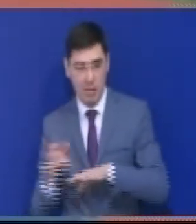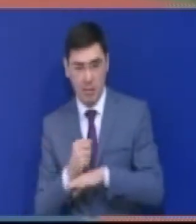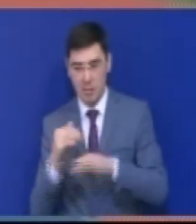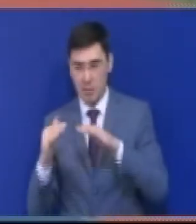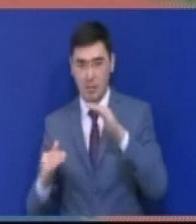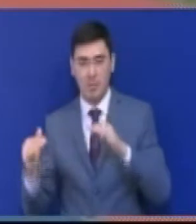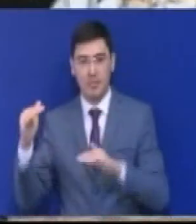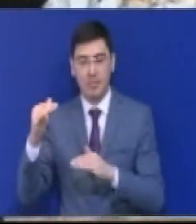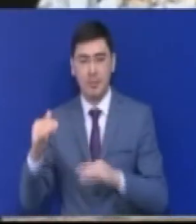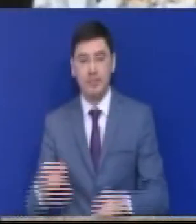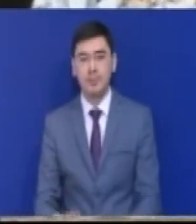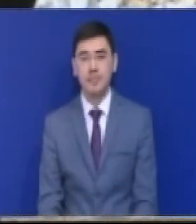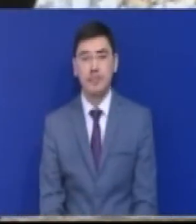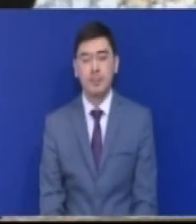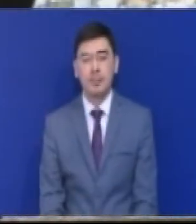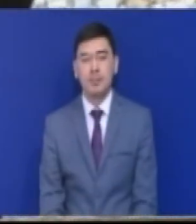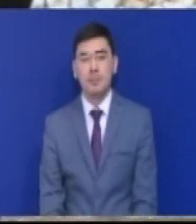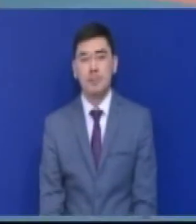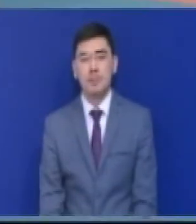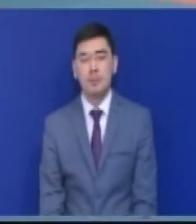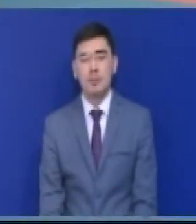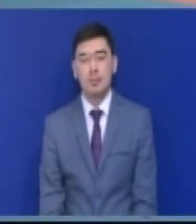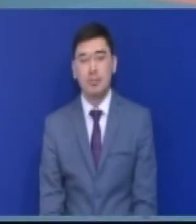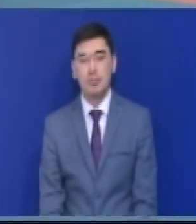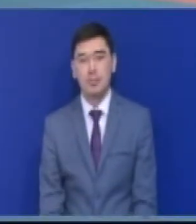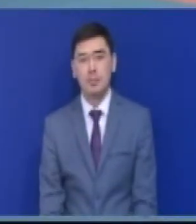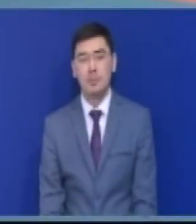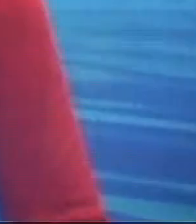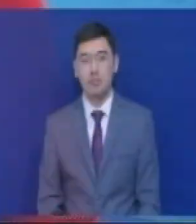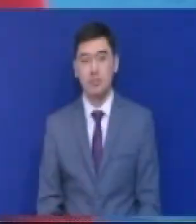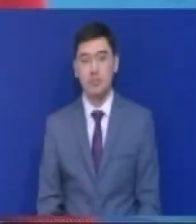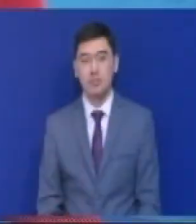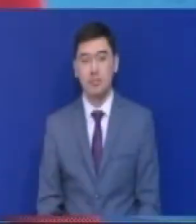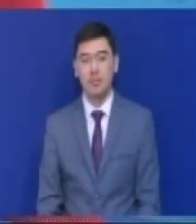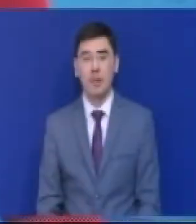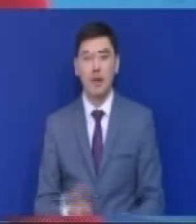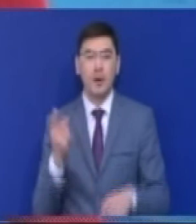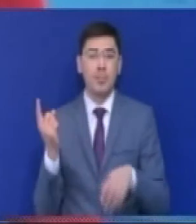на пьедестал победы. Бахытгуль Казес, Аслан Ертисбаев, Ильжан Макзумов, телеканал «Семей».